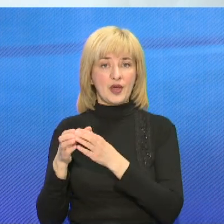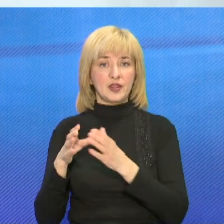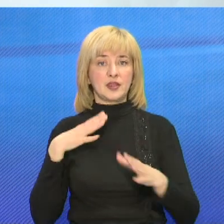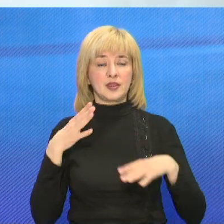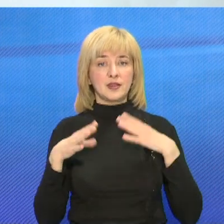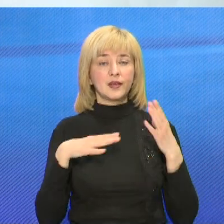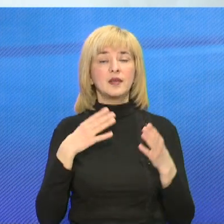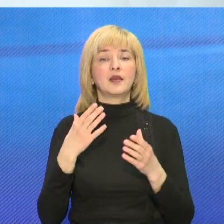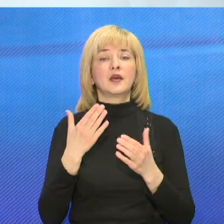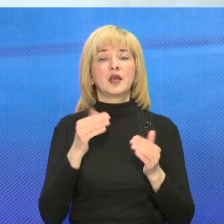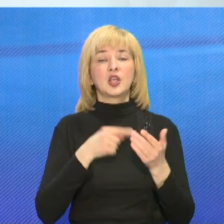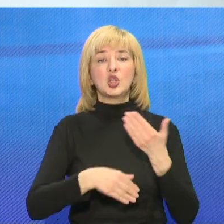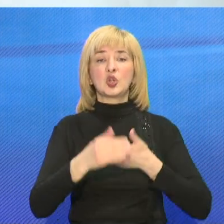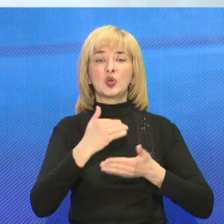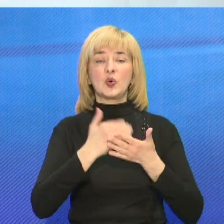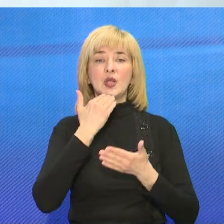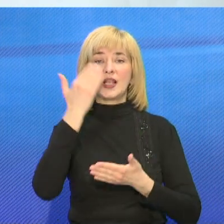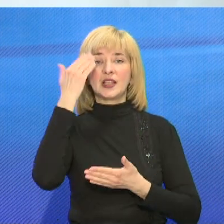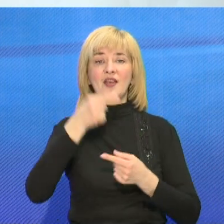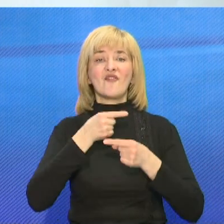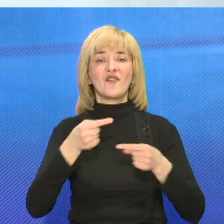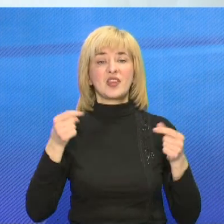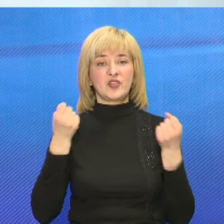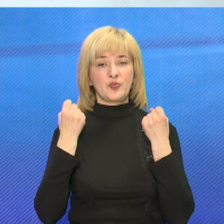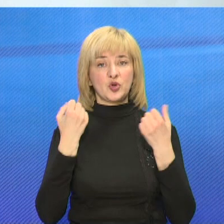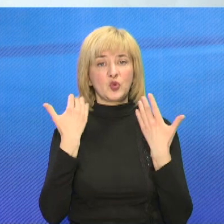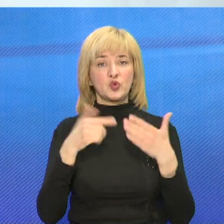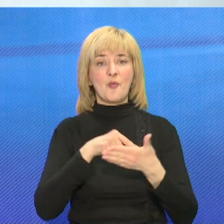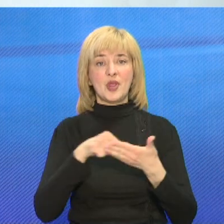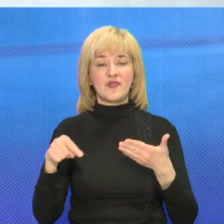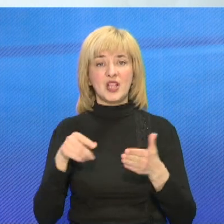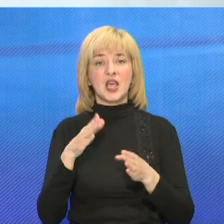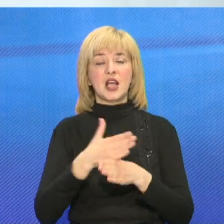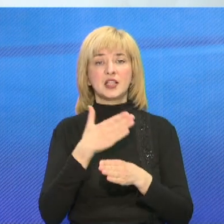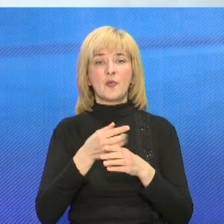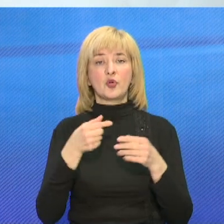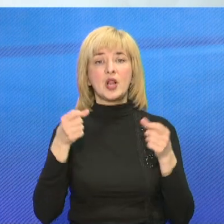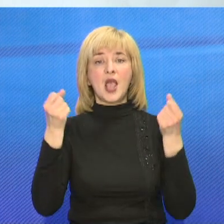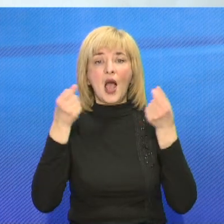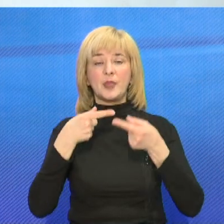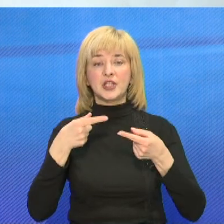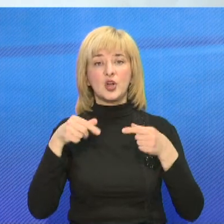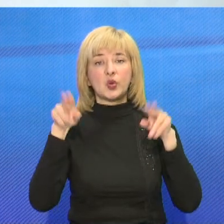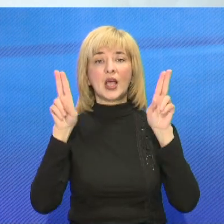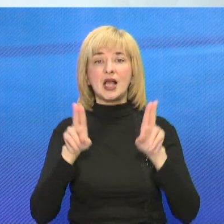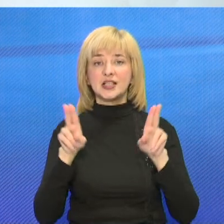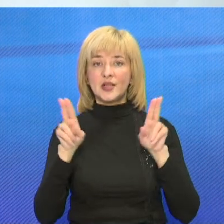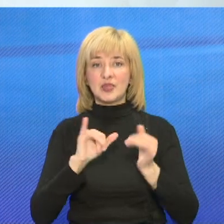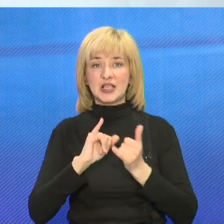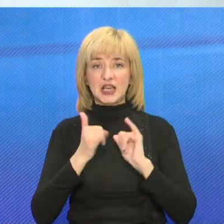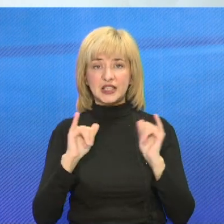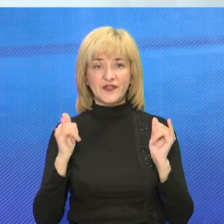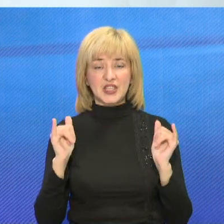подвели, разработали определенные концепции развития всех видов спорта. И то,